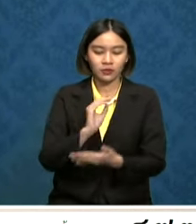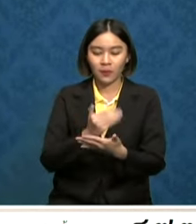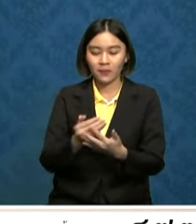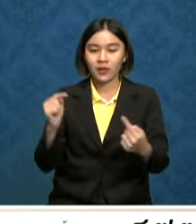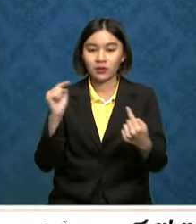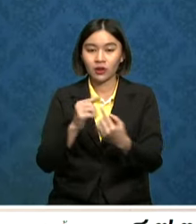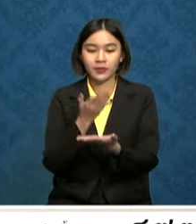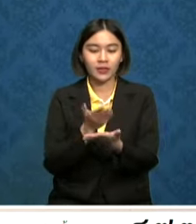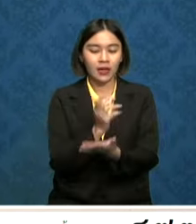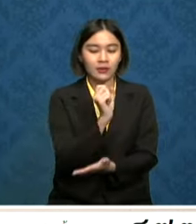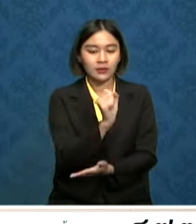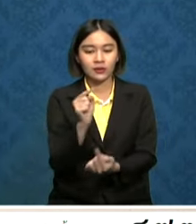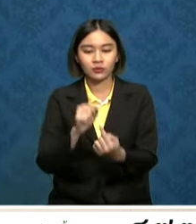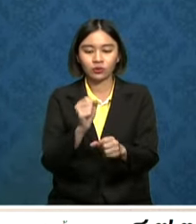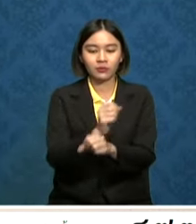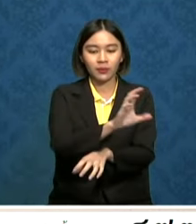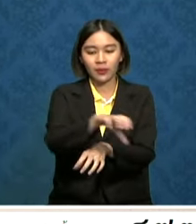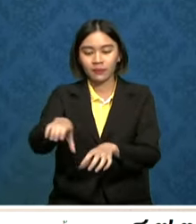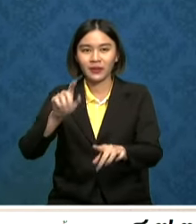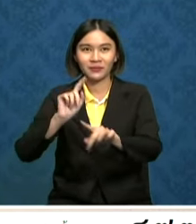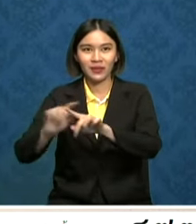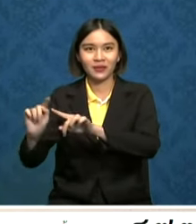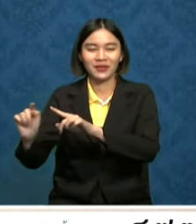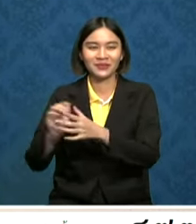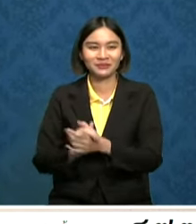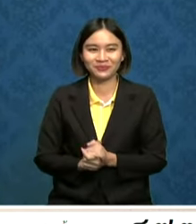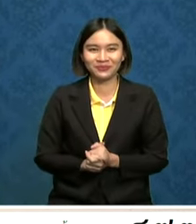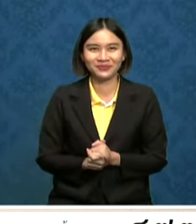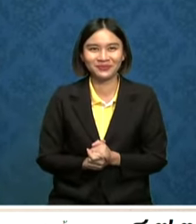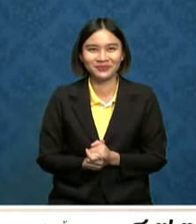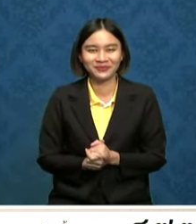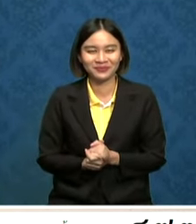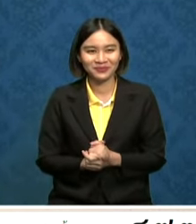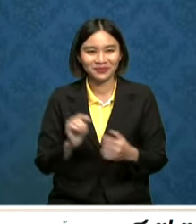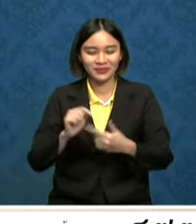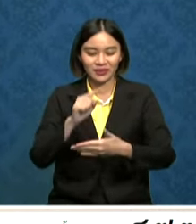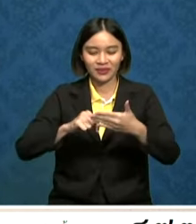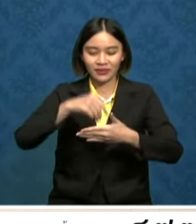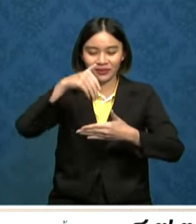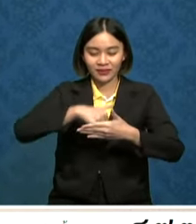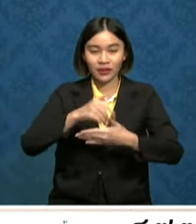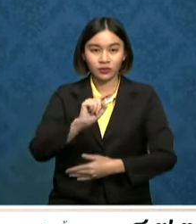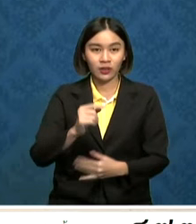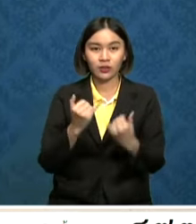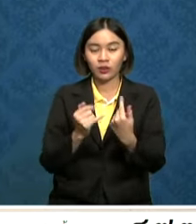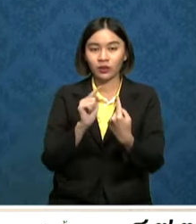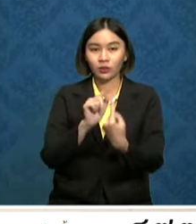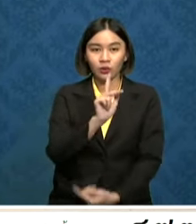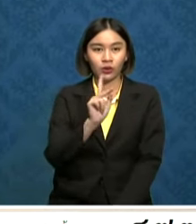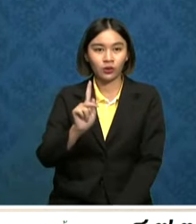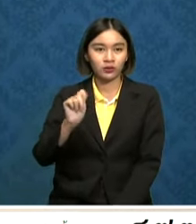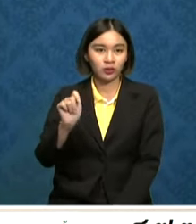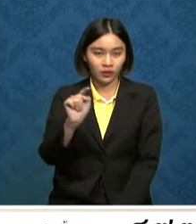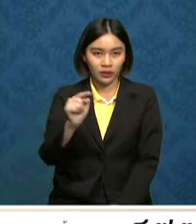ค่าใช้จ่ายระหว่างหน่วยงานต่างๆหากในกรณีที่มีการจัดประชามติพร้อมกับการเลือกตั้งตรงนี้ครับก็จะทำให้ทางกกต.นะครับสาม